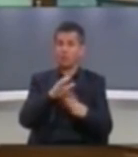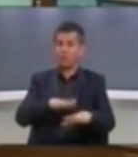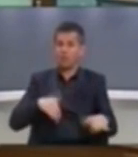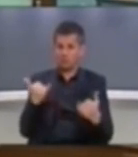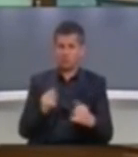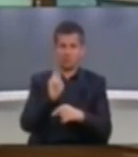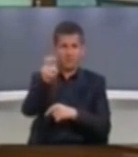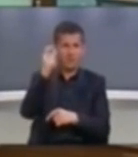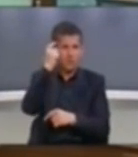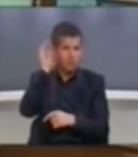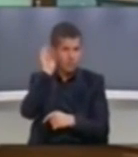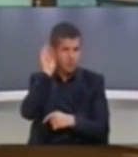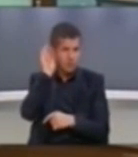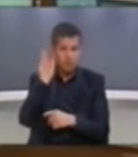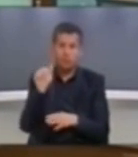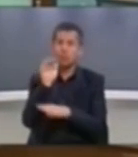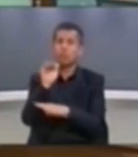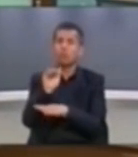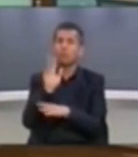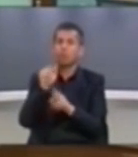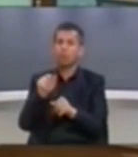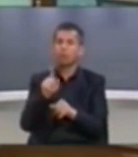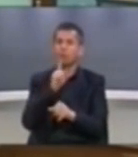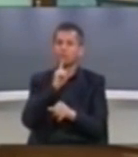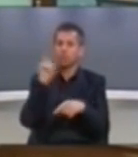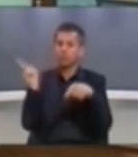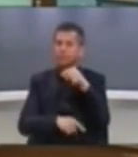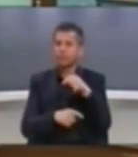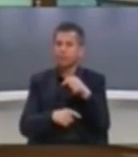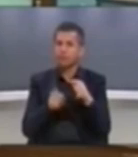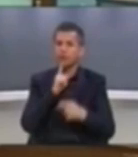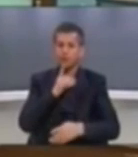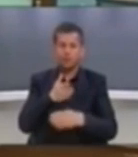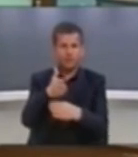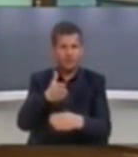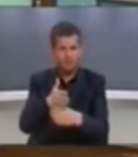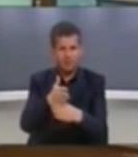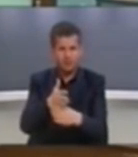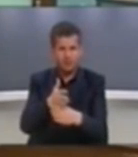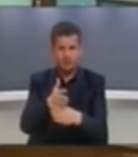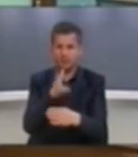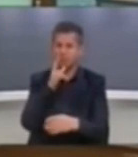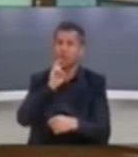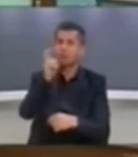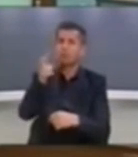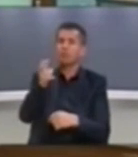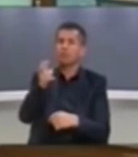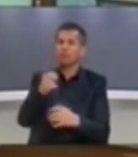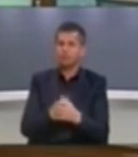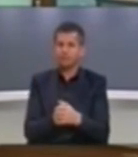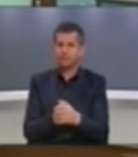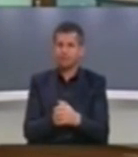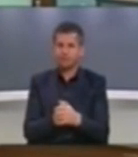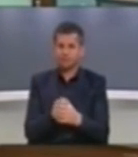bërë kryeministër, raportohet i ketë kërcënuar me përjashtim ata që e mbështetin iniciativën përkundër vullnetit të tij. Me